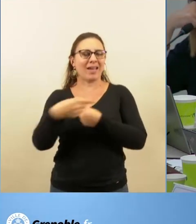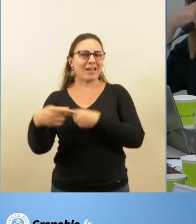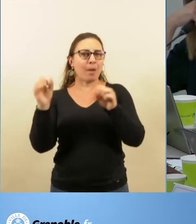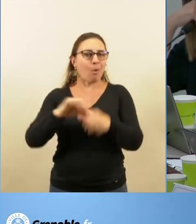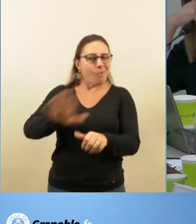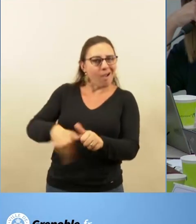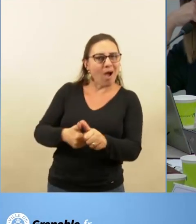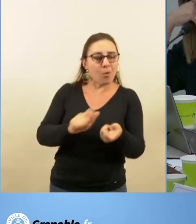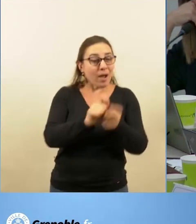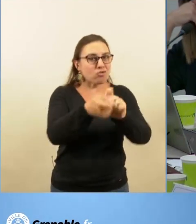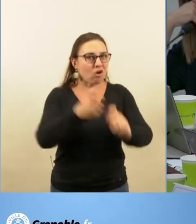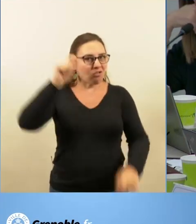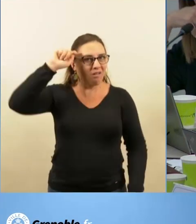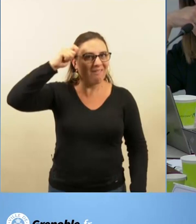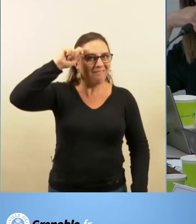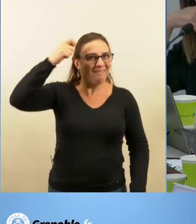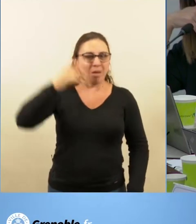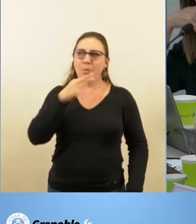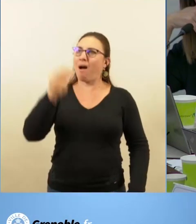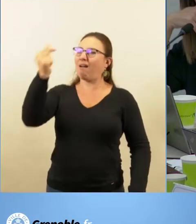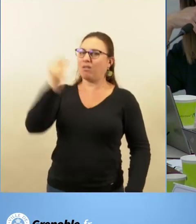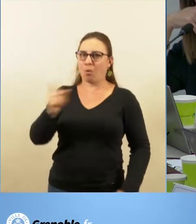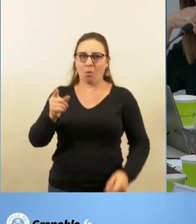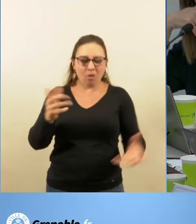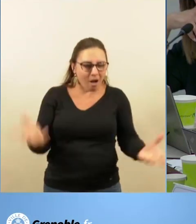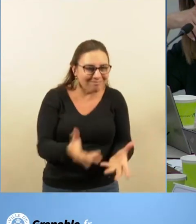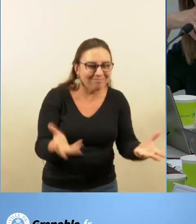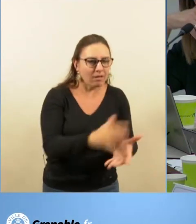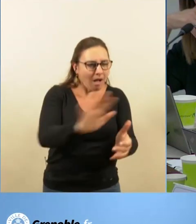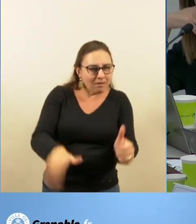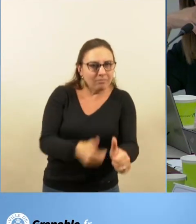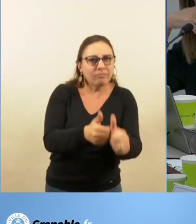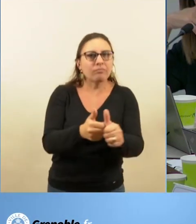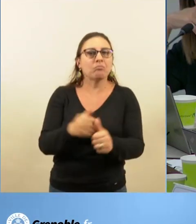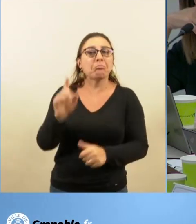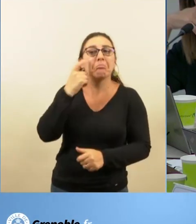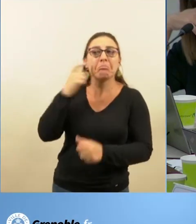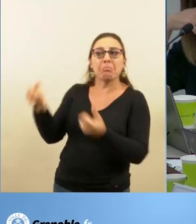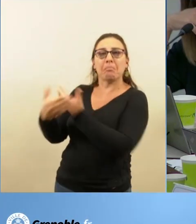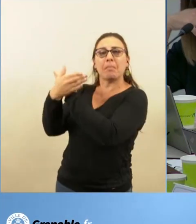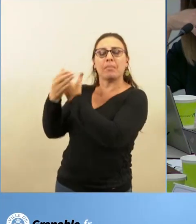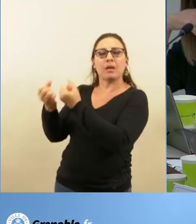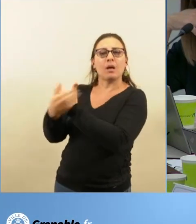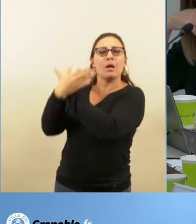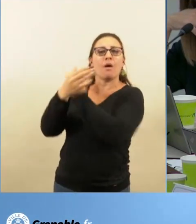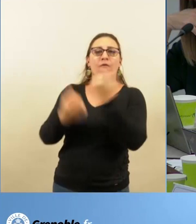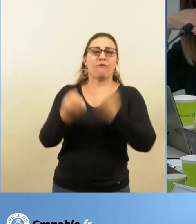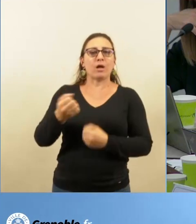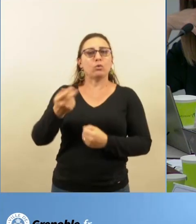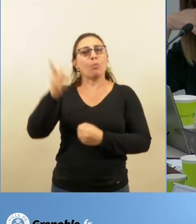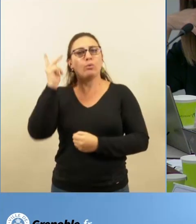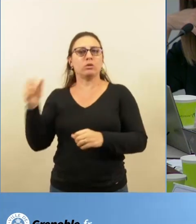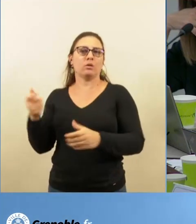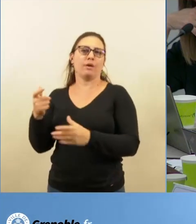accompagnement au changement d'habitude et de mobilité alors j'ai entendu dire que la métropole financerait plus le changement de véhicule que le report modal